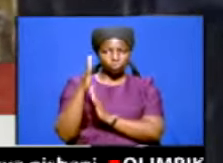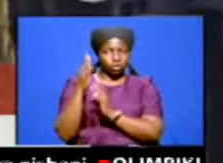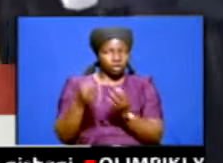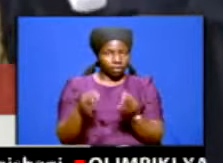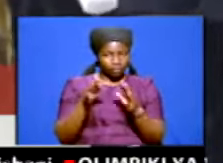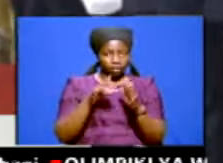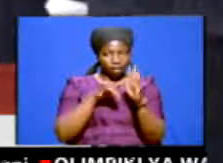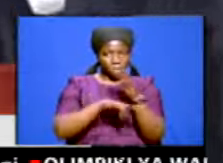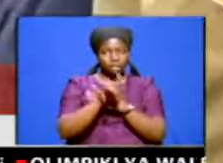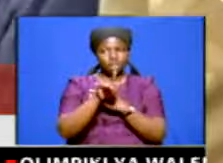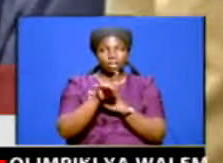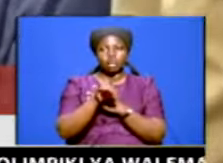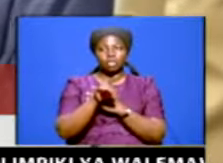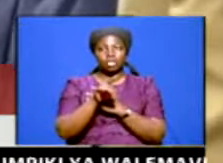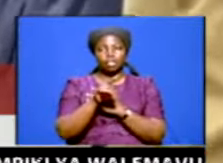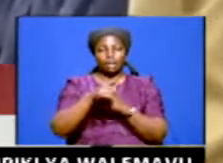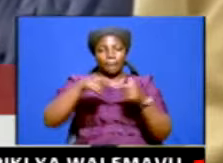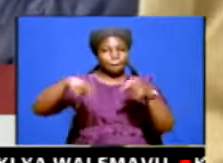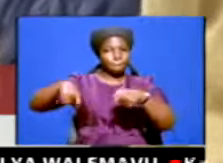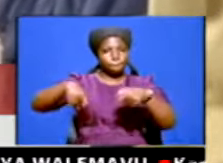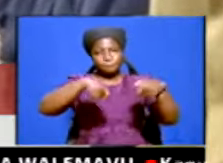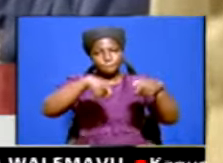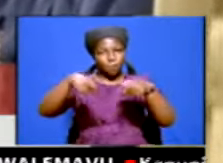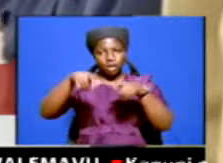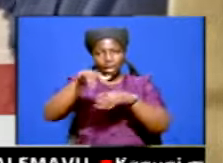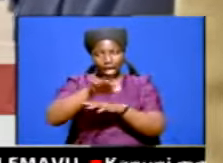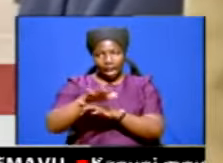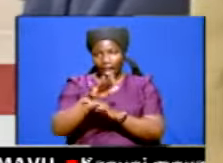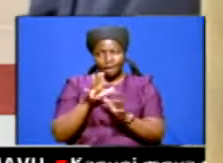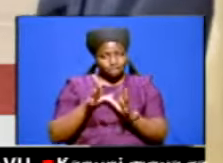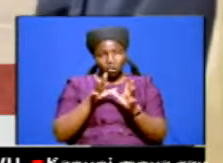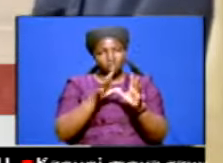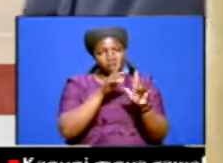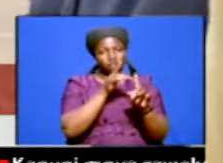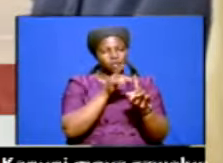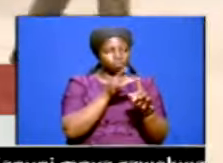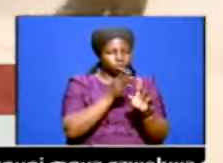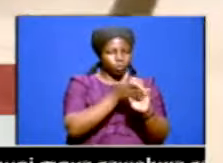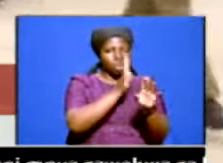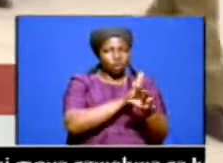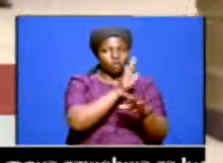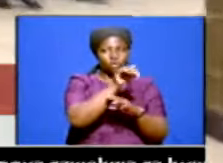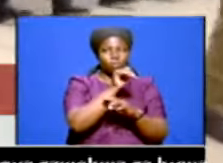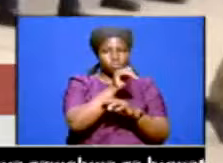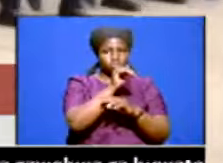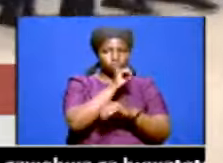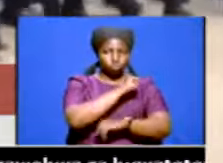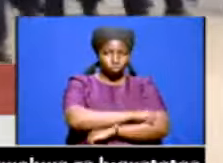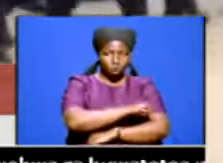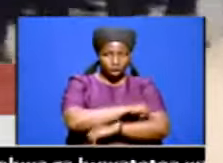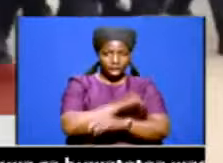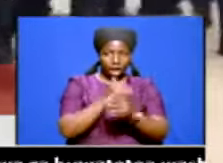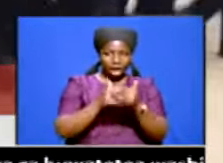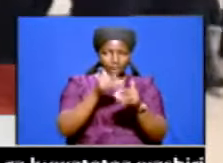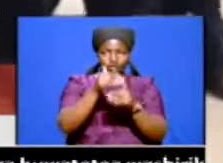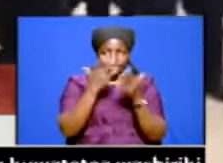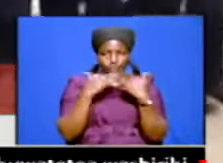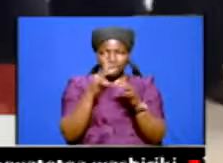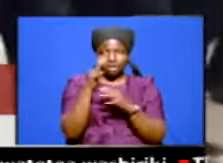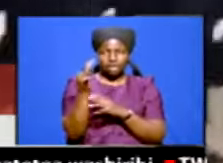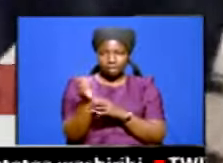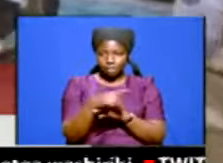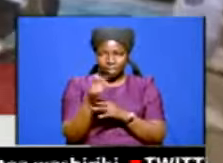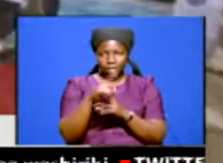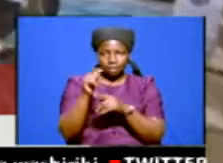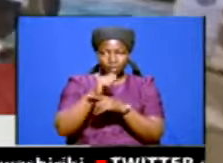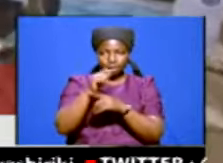wa bandari za humu nchini wamefuzu kutoka shule ya utekelezaji sheria huko Manyani baada ya kukamilisha mafunzo ya miezi mitatu kuhusu shughuli